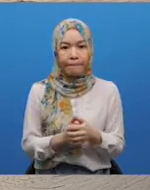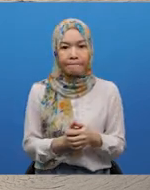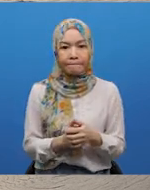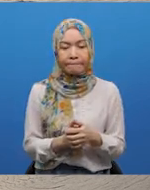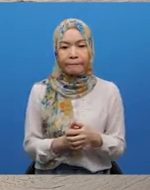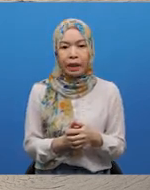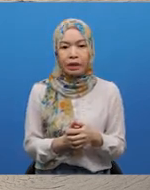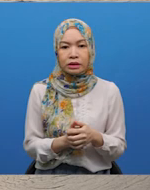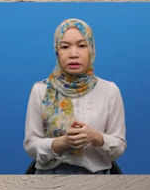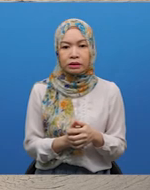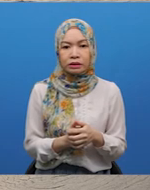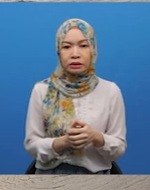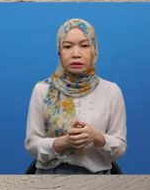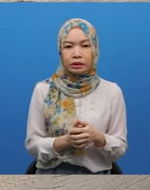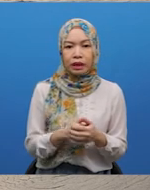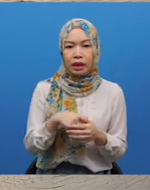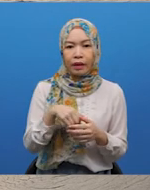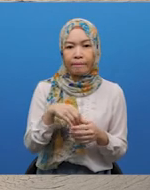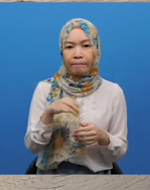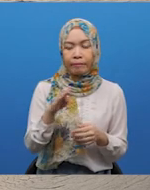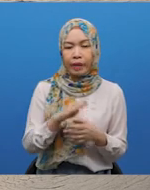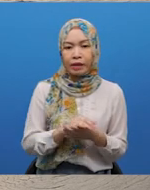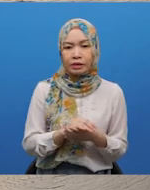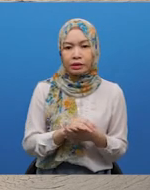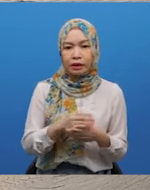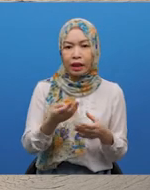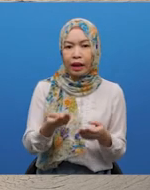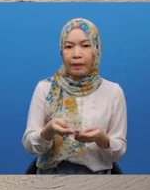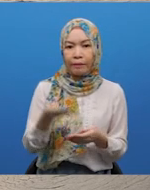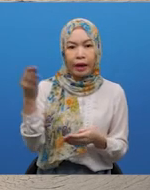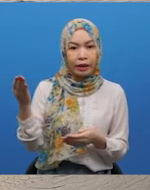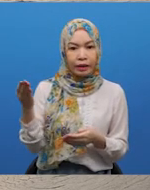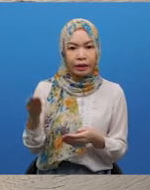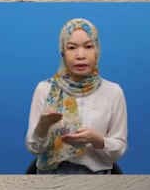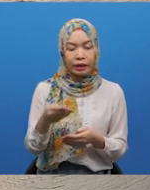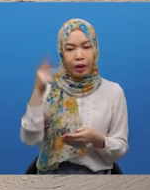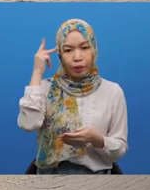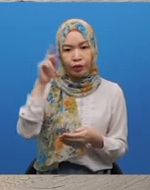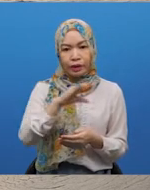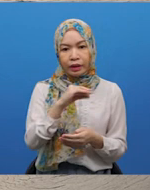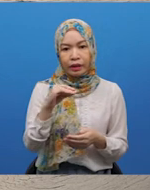iaitu perkataan baginda, puteri dan permaisuri.